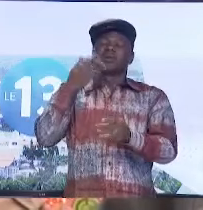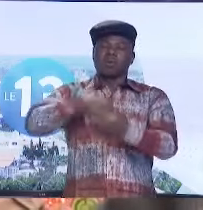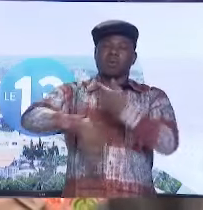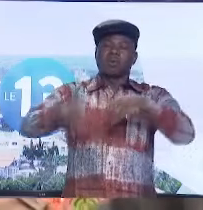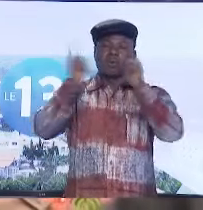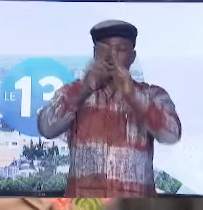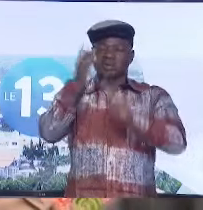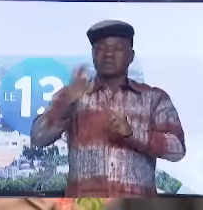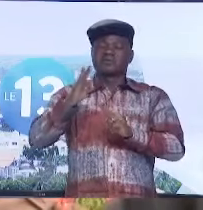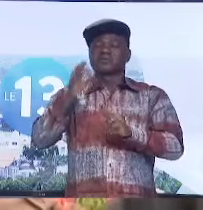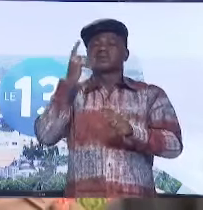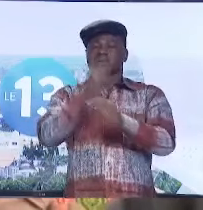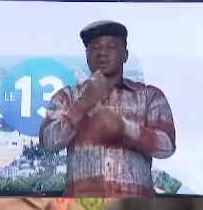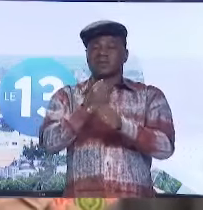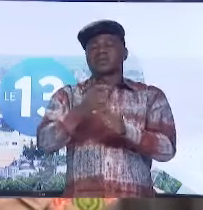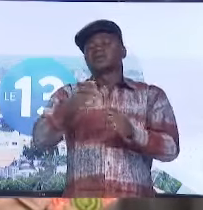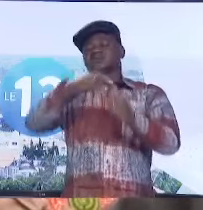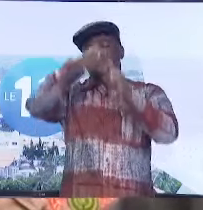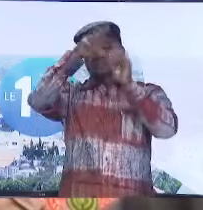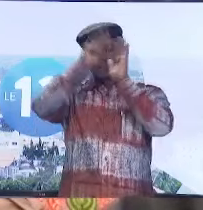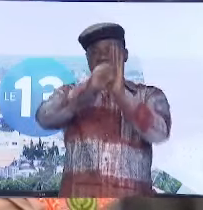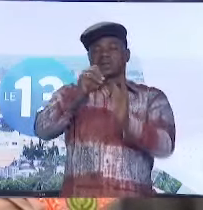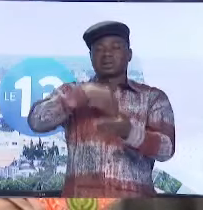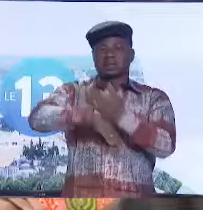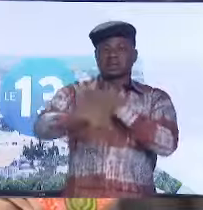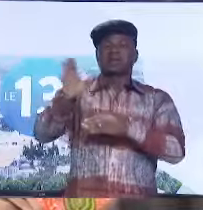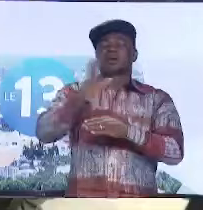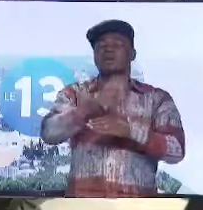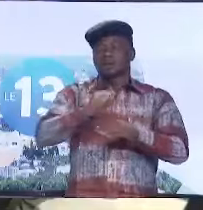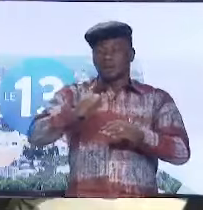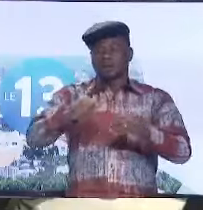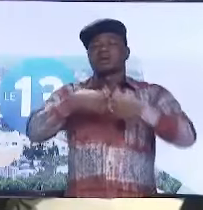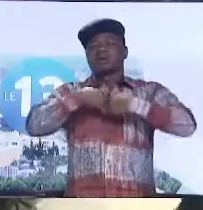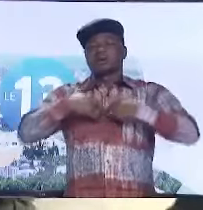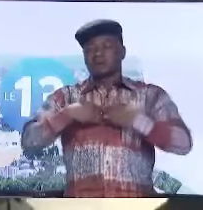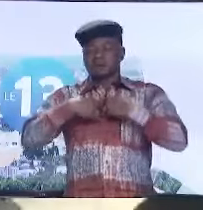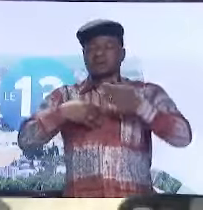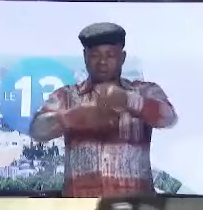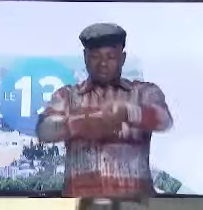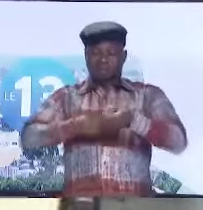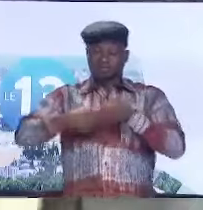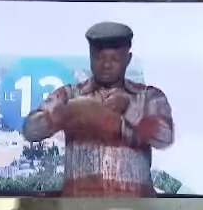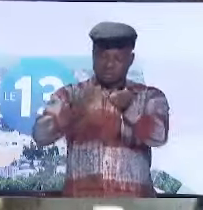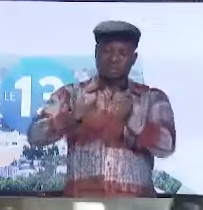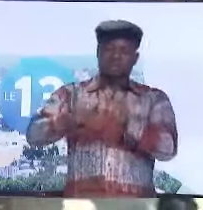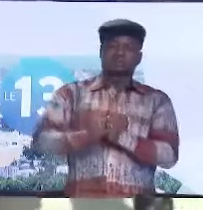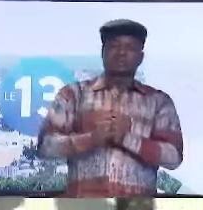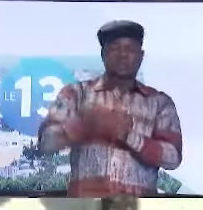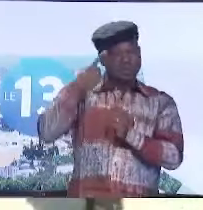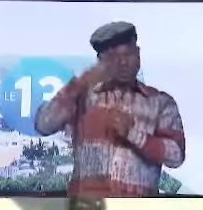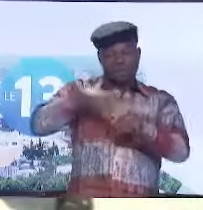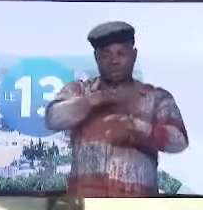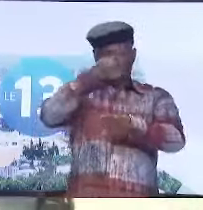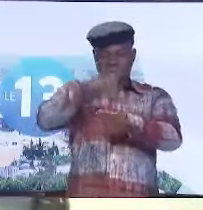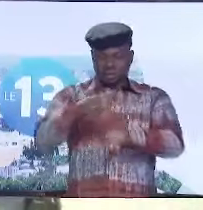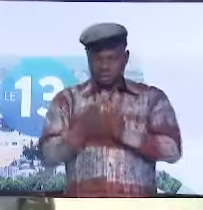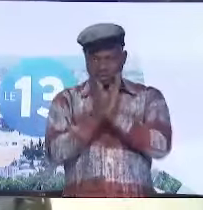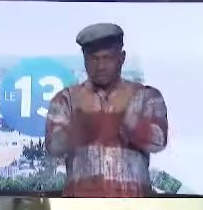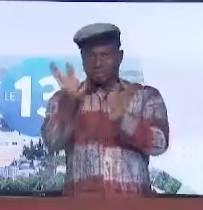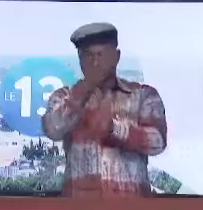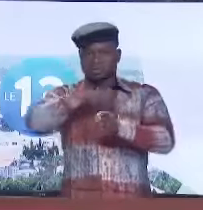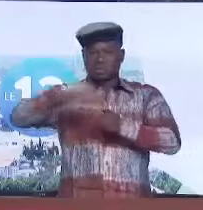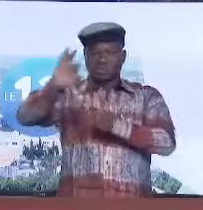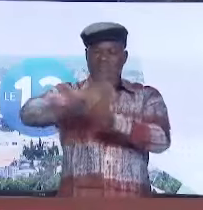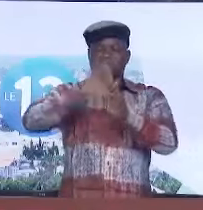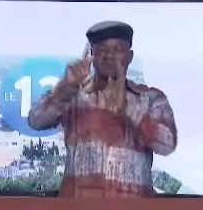au secteur agriculture et agroalimentaire. Pour la Direction générale du foncier, de la formation et de